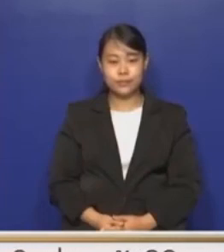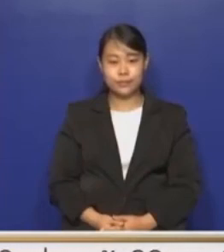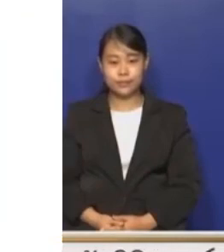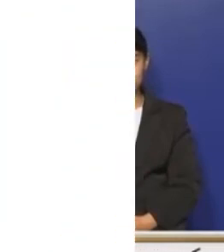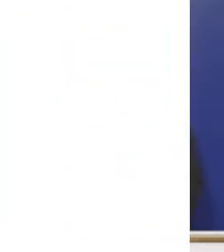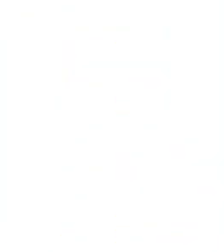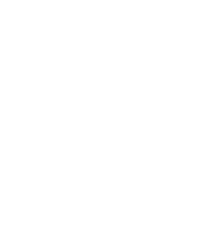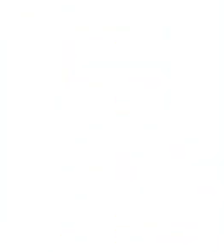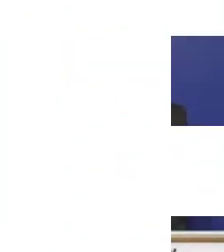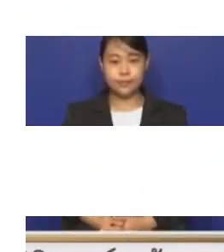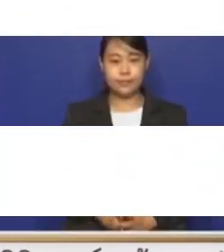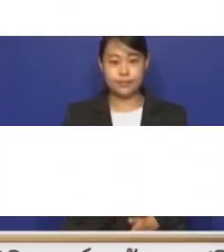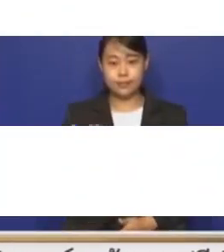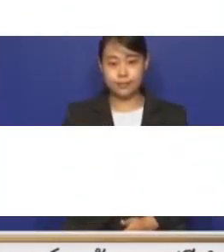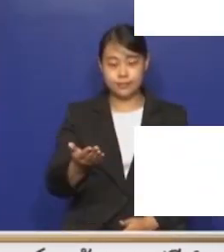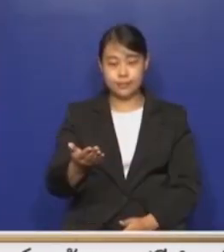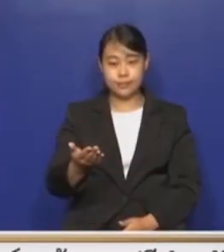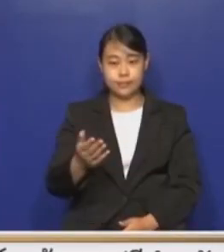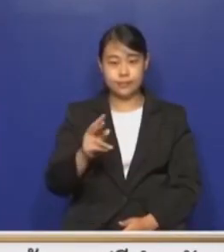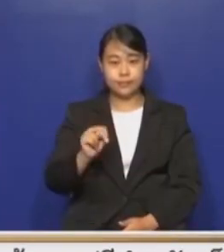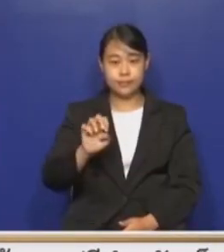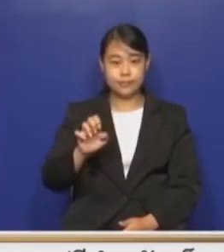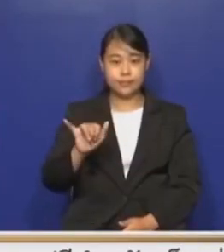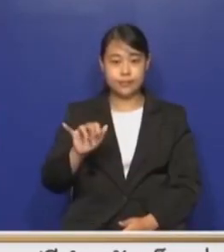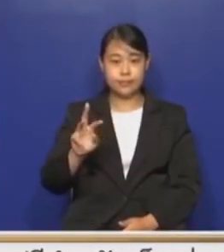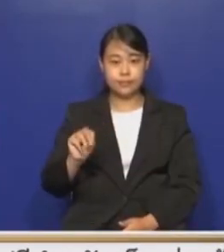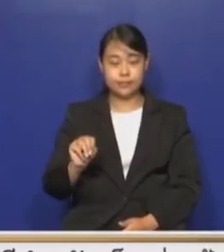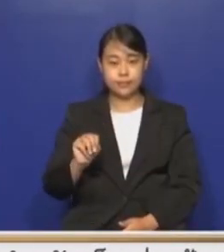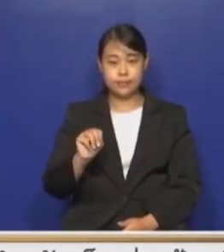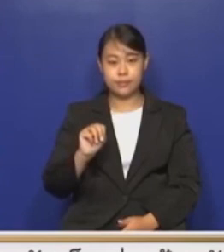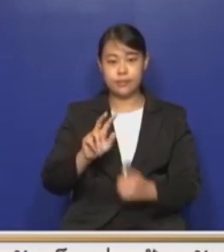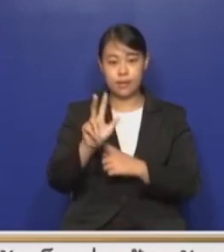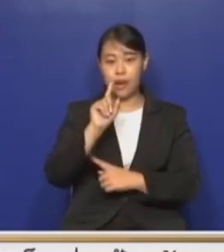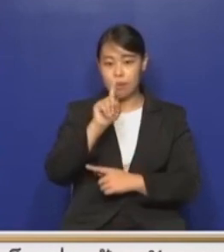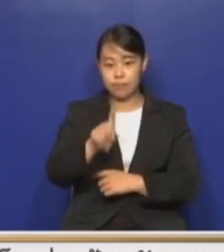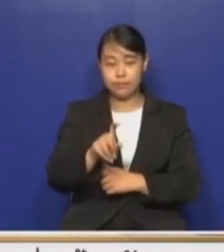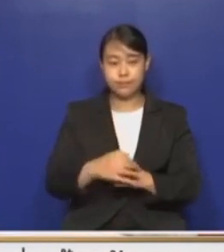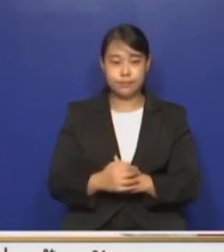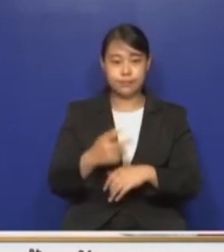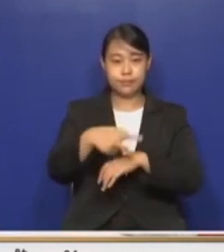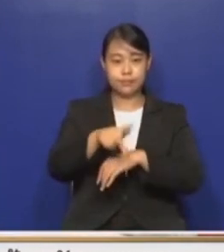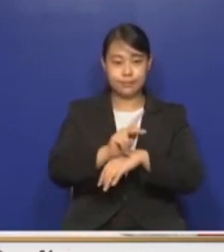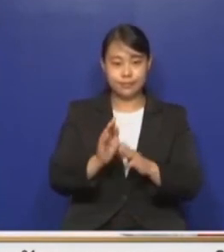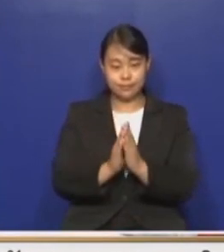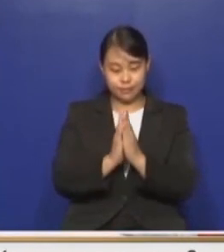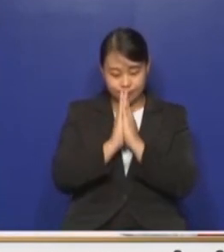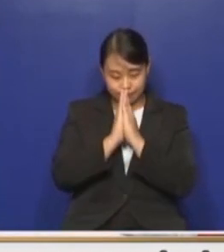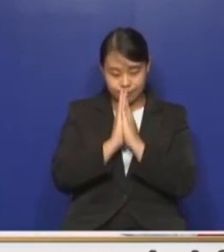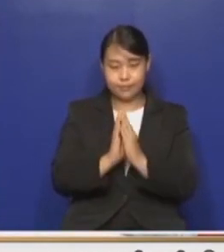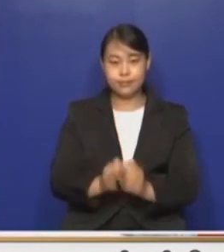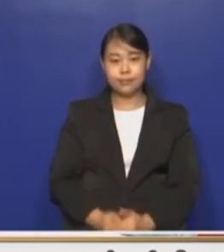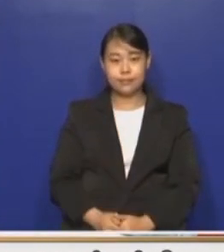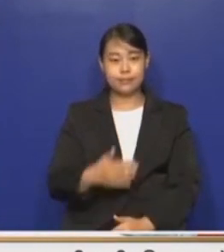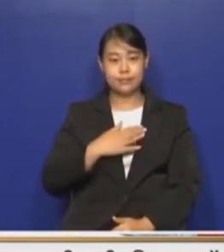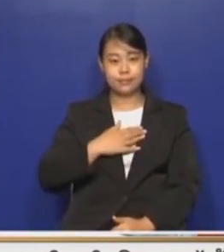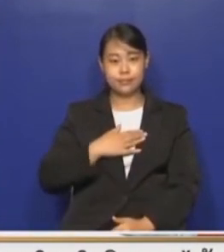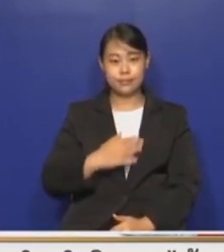ท่านนิยมถามคำถามครั้งที่ 3 ไครัถามเรียนท่านประทานสภาที่กระรบกัผมนิยมเวชกา